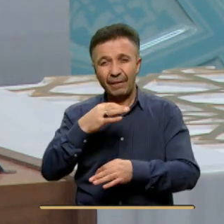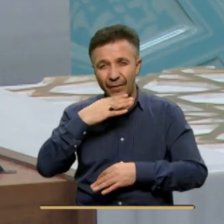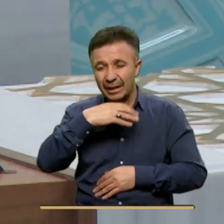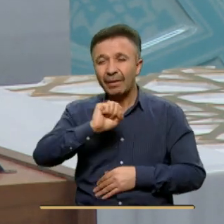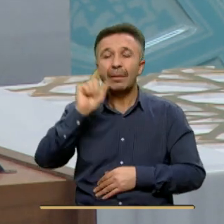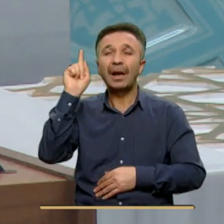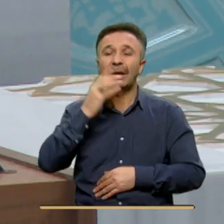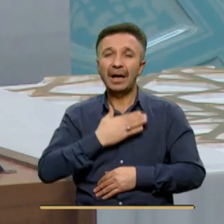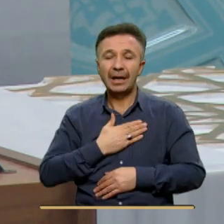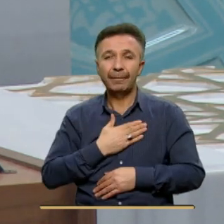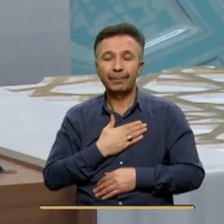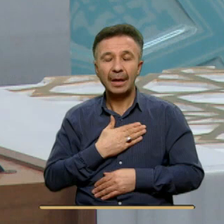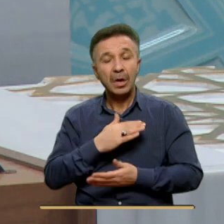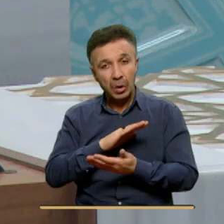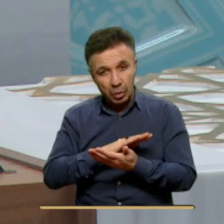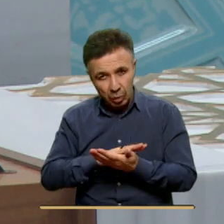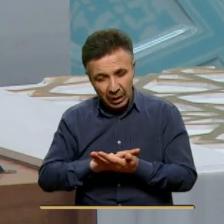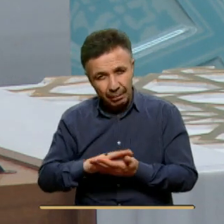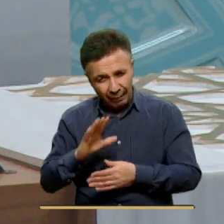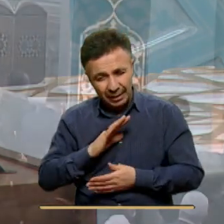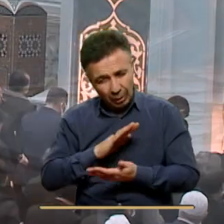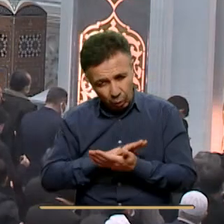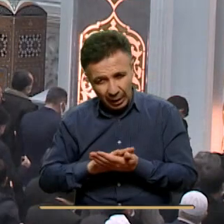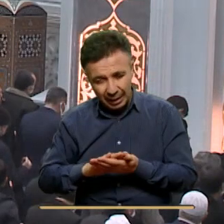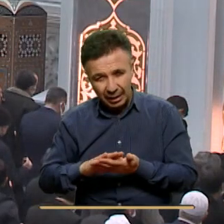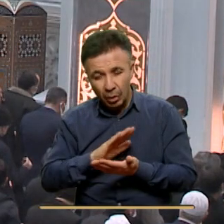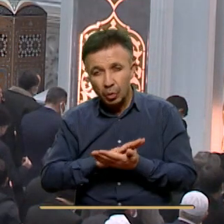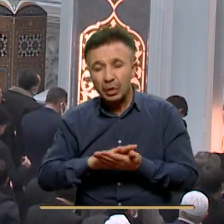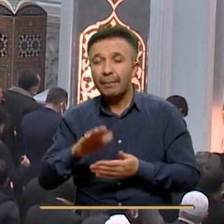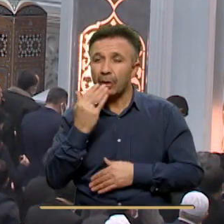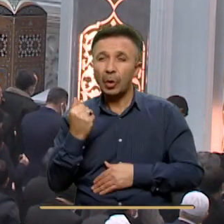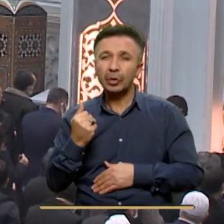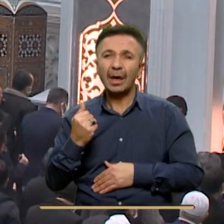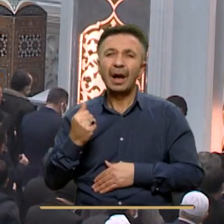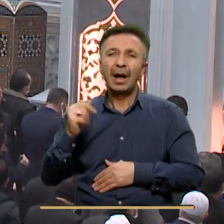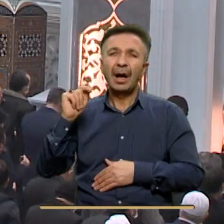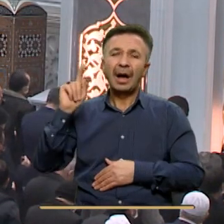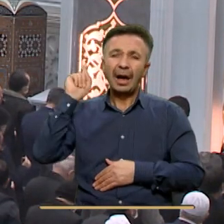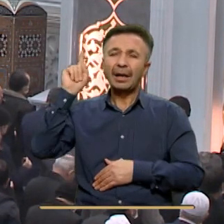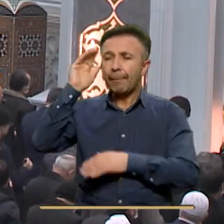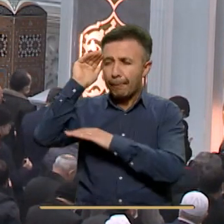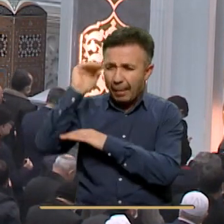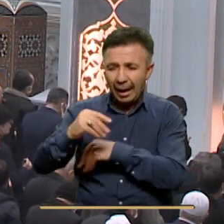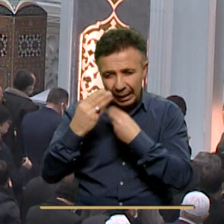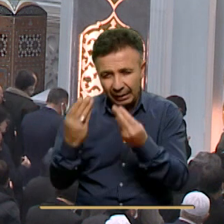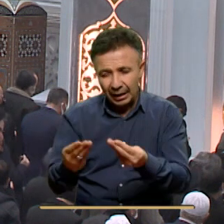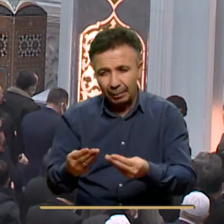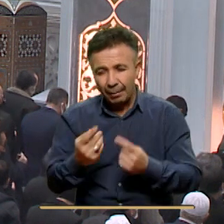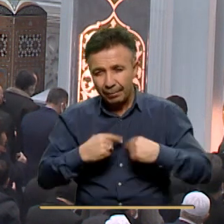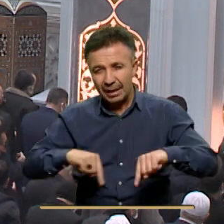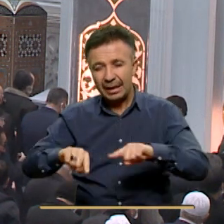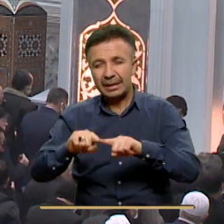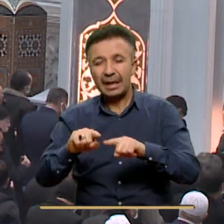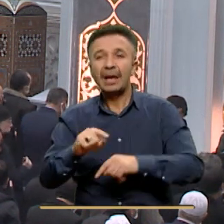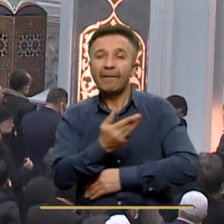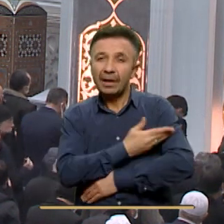eyle. Islahları mümkün değilse kahru perişan eyle ya Rab. Allah'ım bizleri vatanımıza,